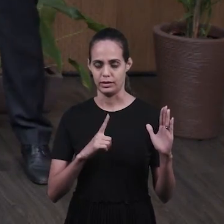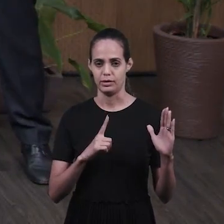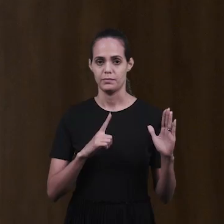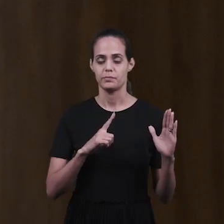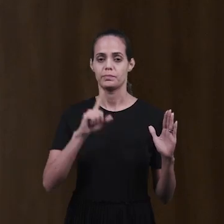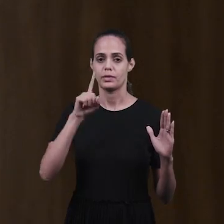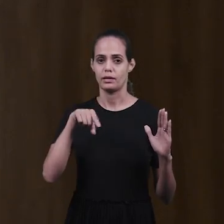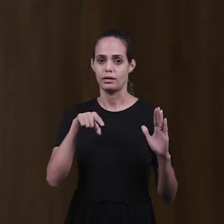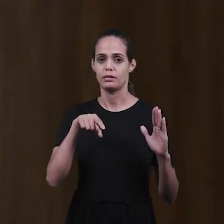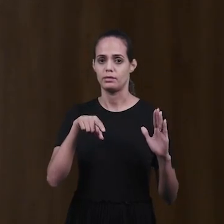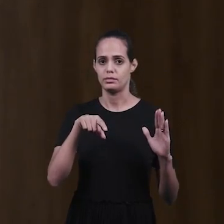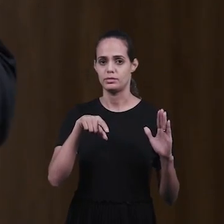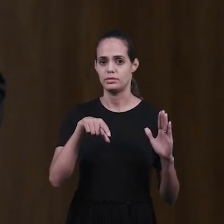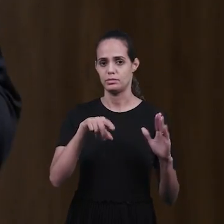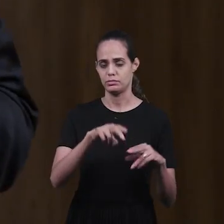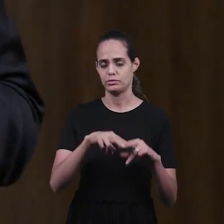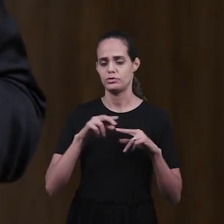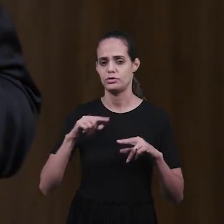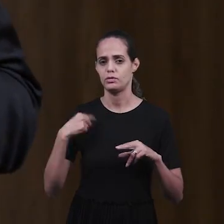cette raison,